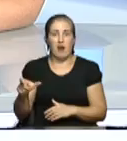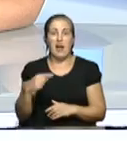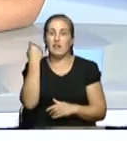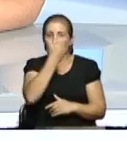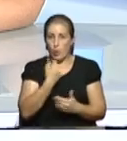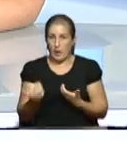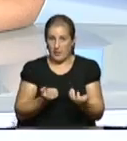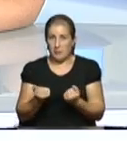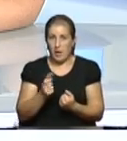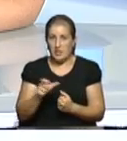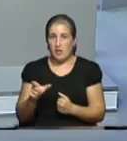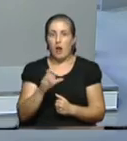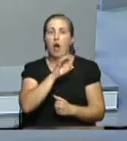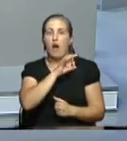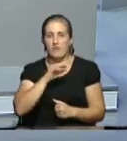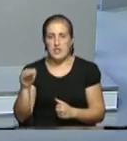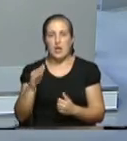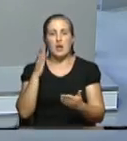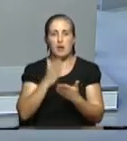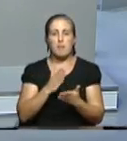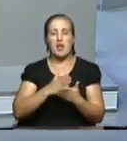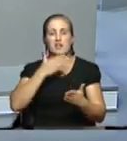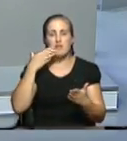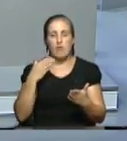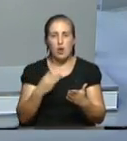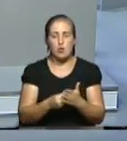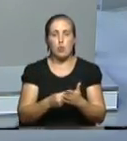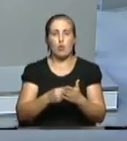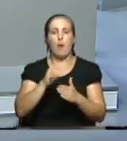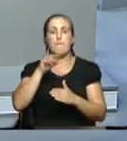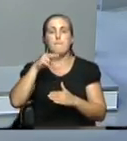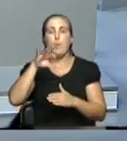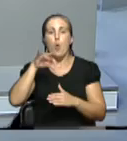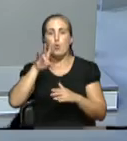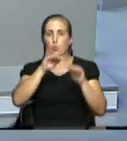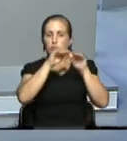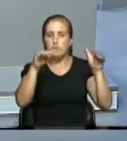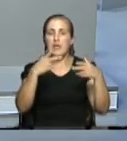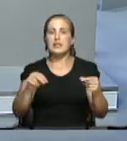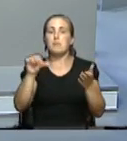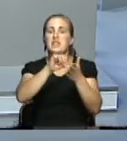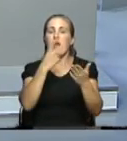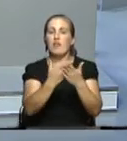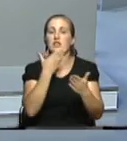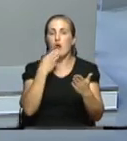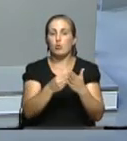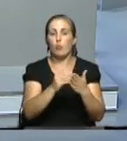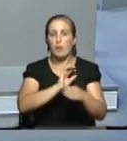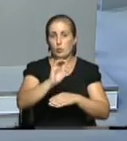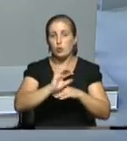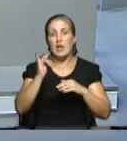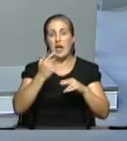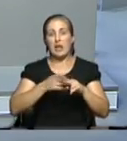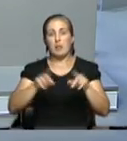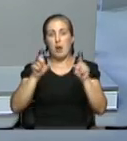предприниматели официально имеет свою полку где они представляют свою продукцию поверьте этот магазин мы